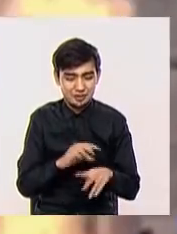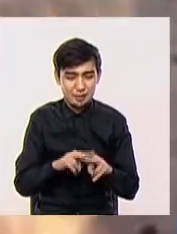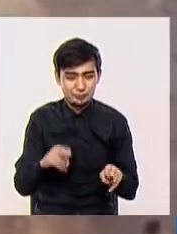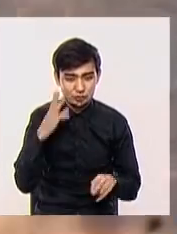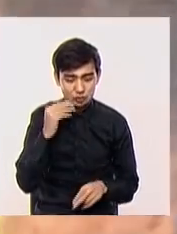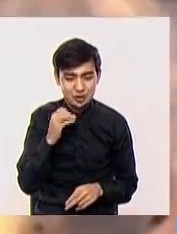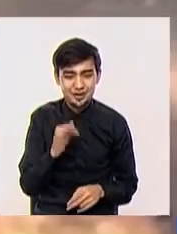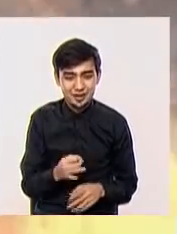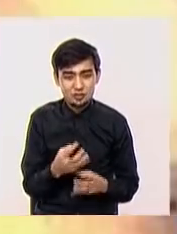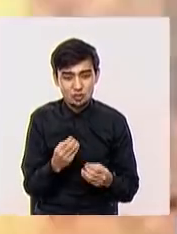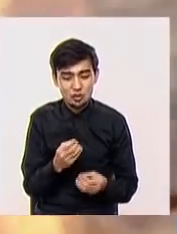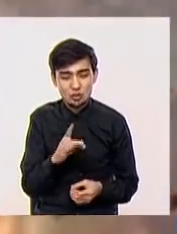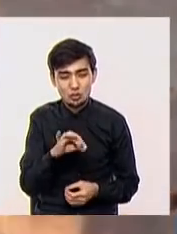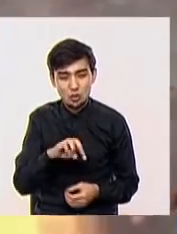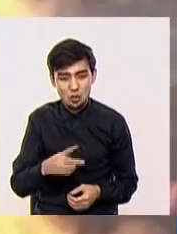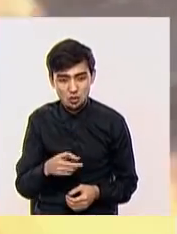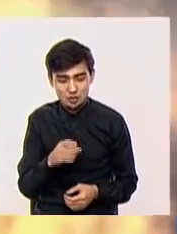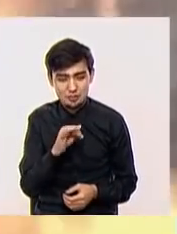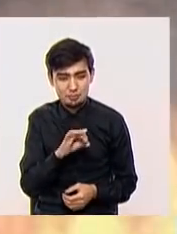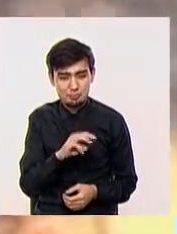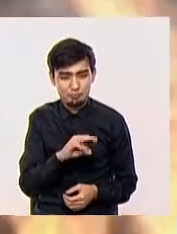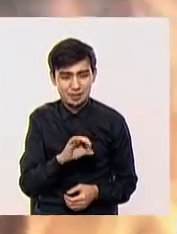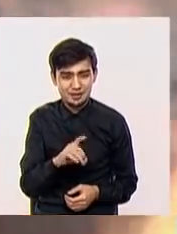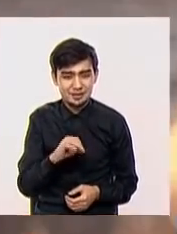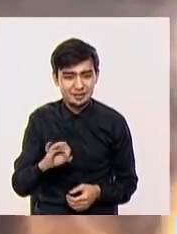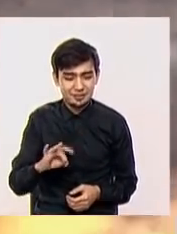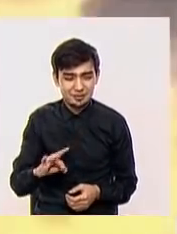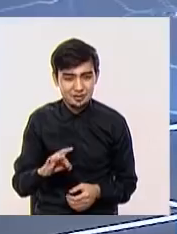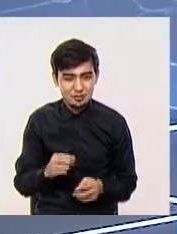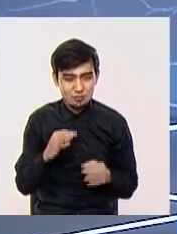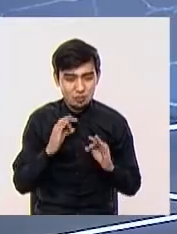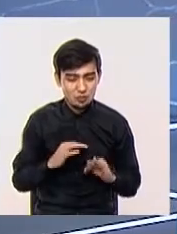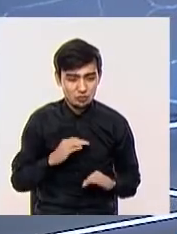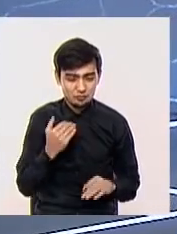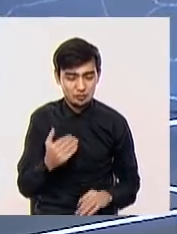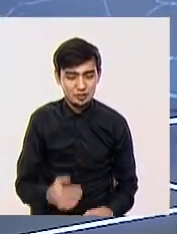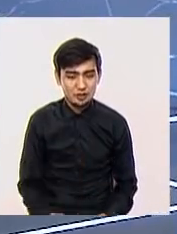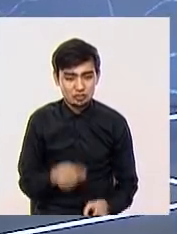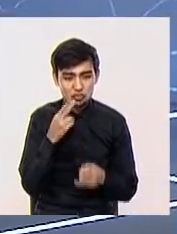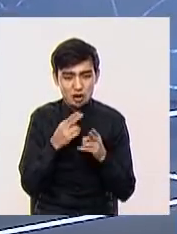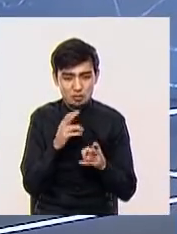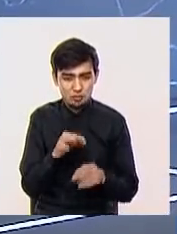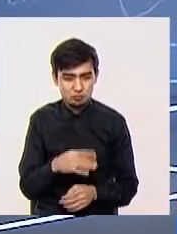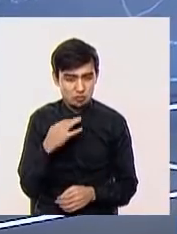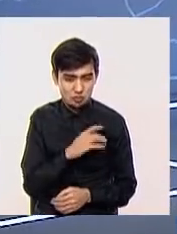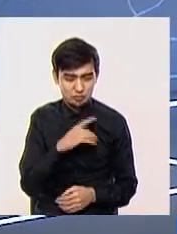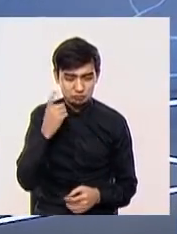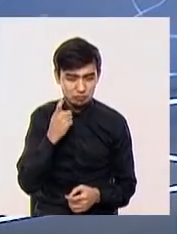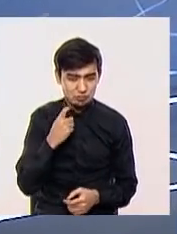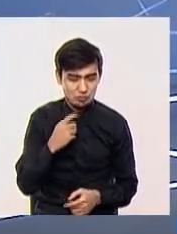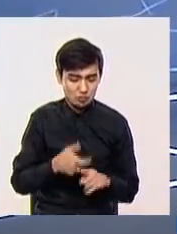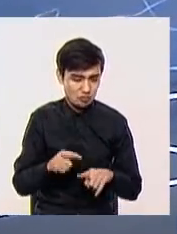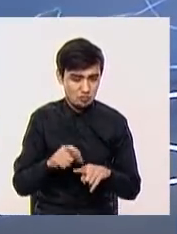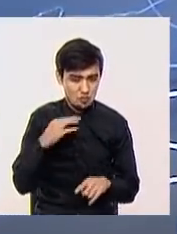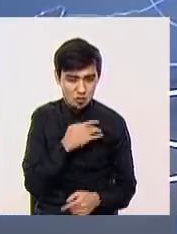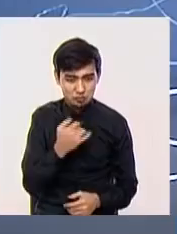И здесь, конечно, роль мизерная прокуратуры. А скажите, как много жалоб вам поступает от граждан на действия полицейских? Очень много,